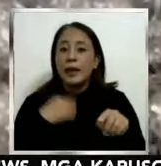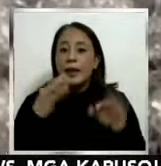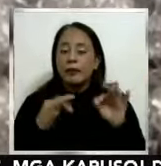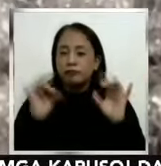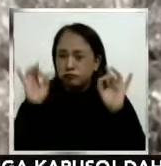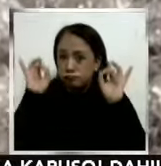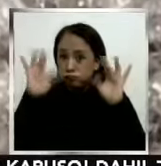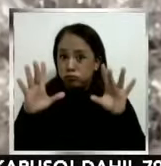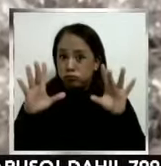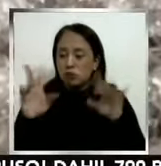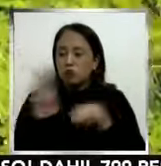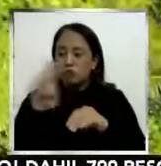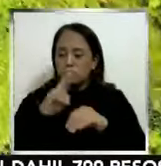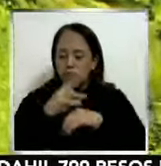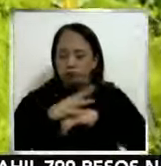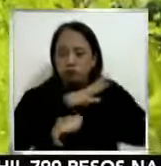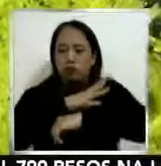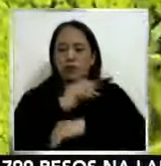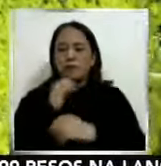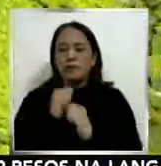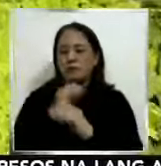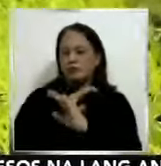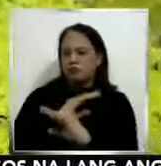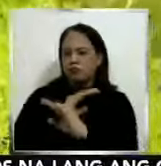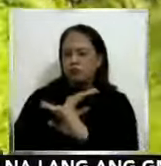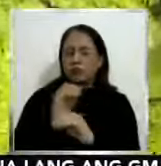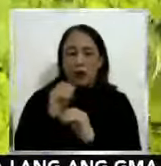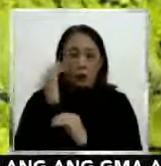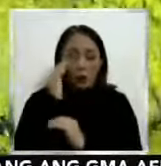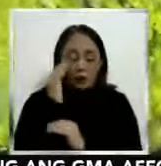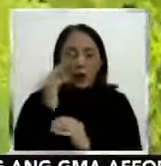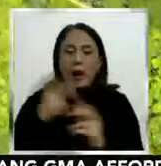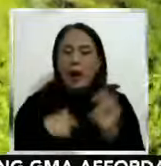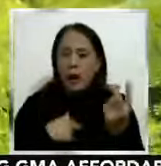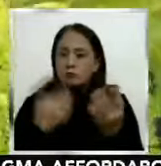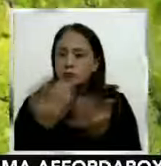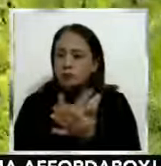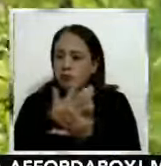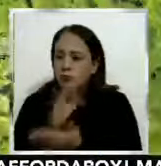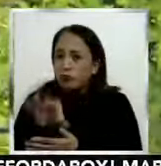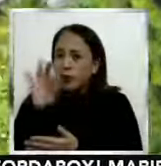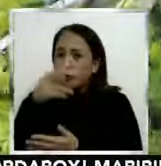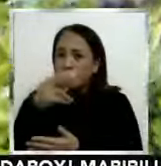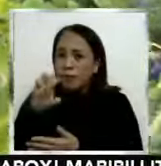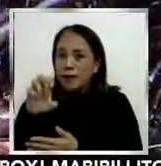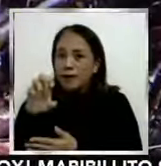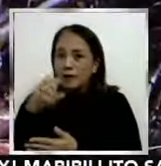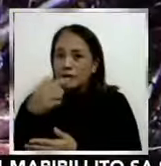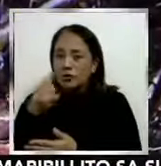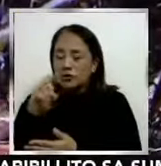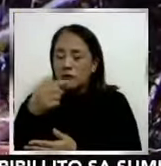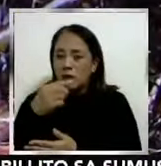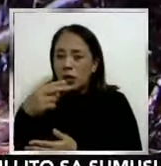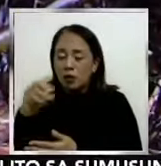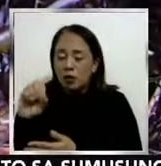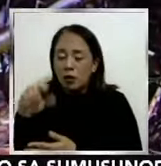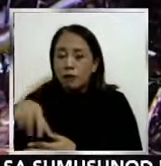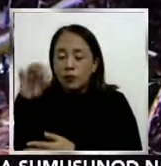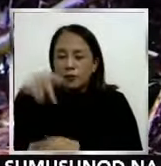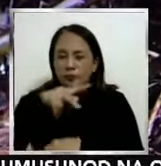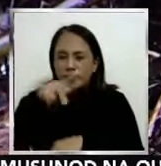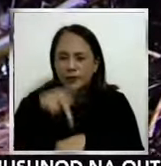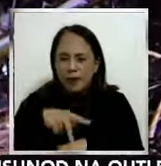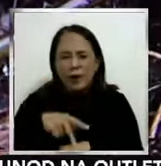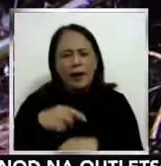mga ito bilang defense mechanism. Pero alam niyo ba na mayroon dalawang bagong species ng hedgehog ang nadiskubre kabakailan sa Pilipinas? Ang Podogymnura